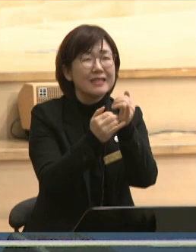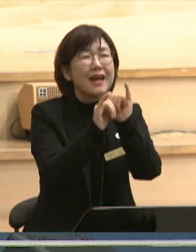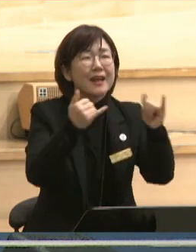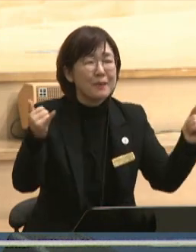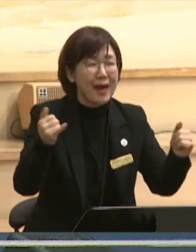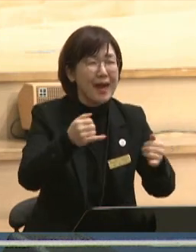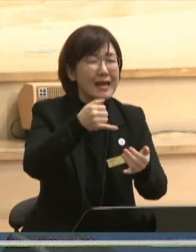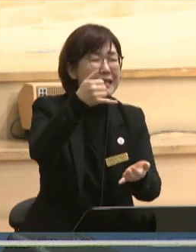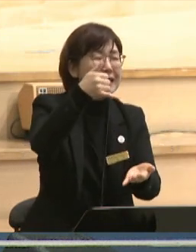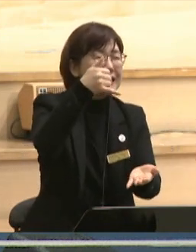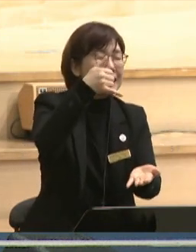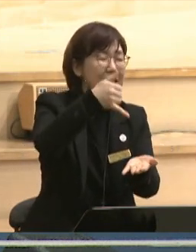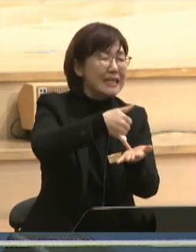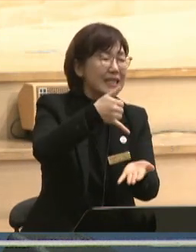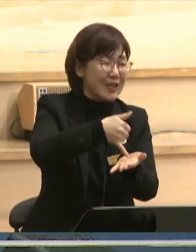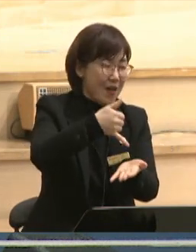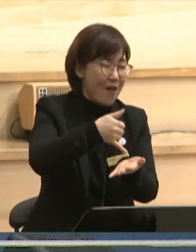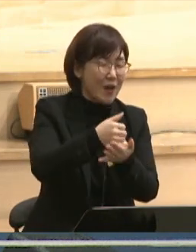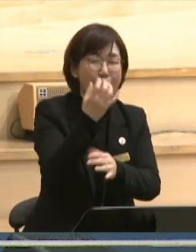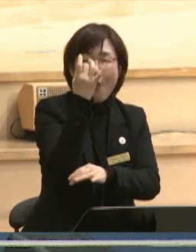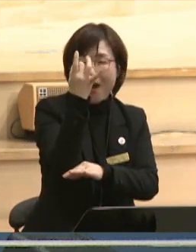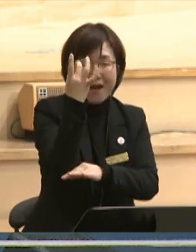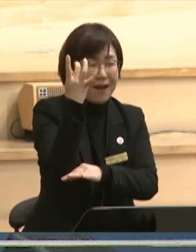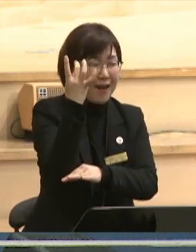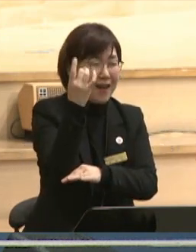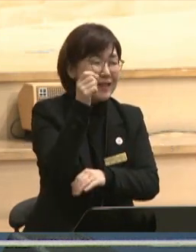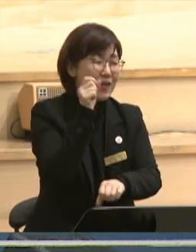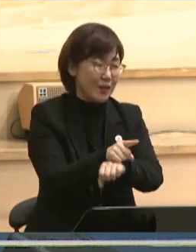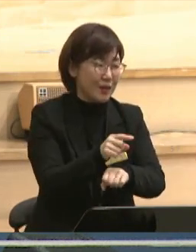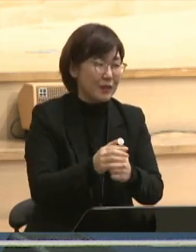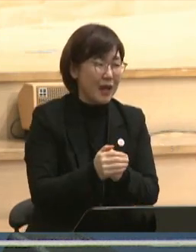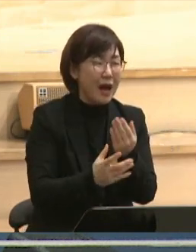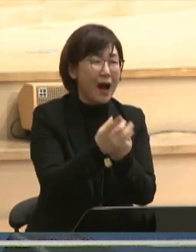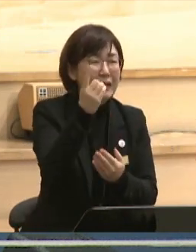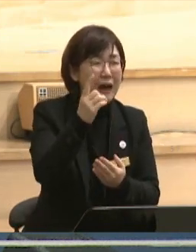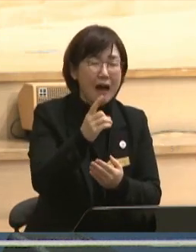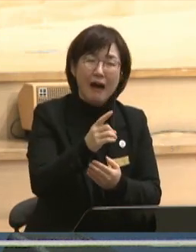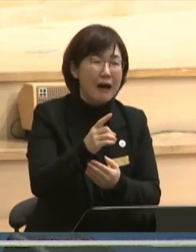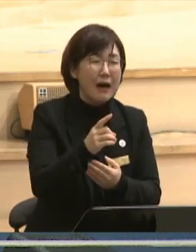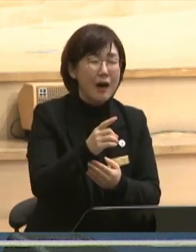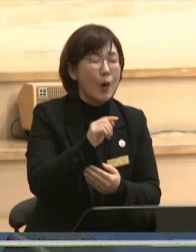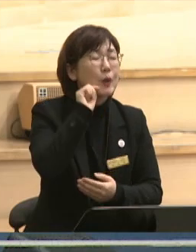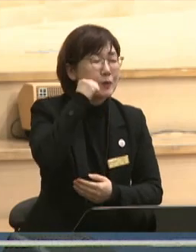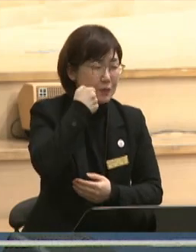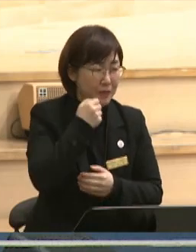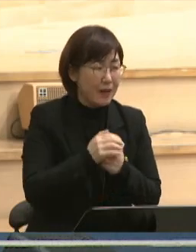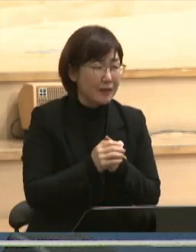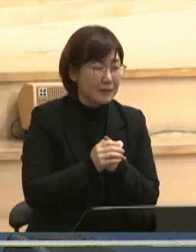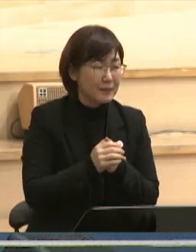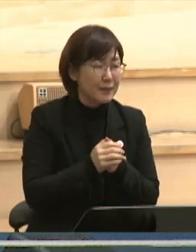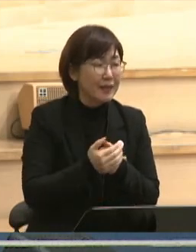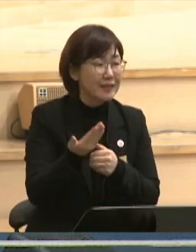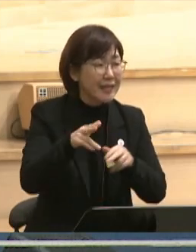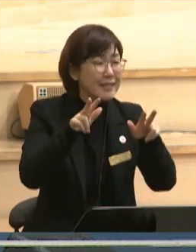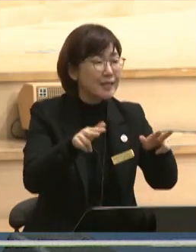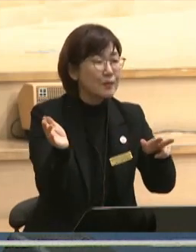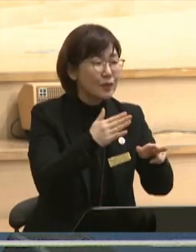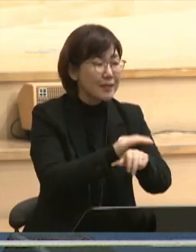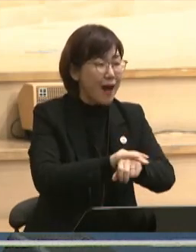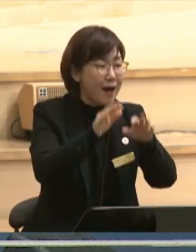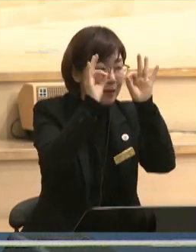더 잘 맞는 것입니다 하나되는 거 정말 힘들어요 근데 여러분 지금부터 잘 들으셔야